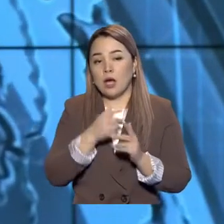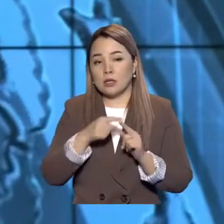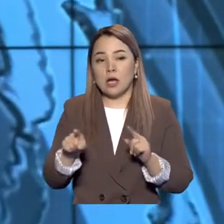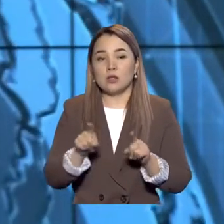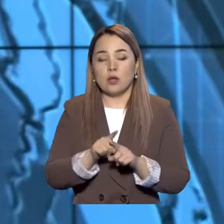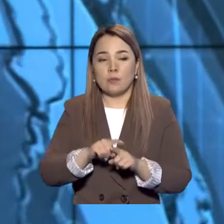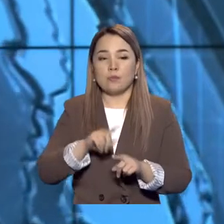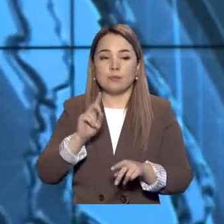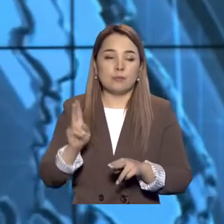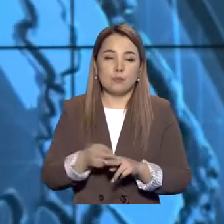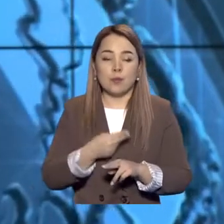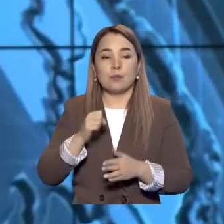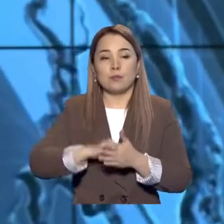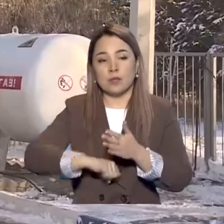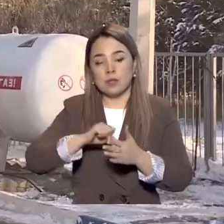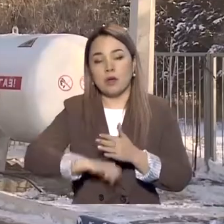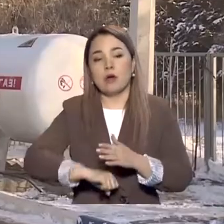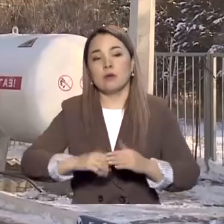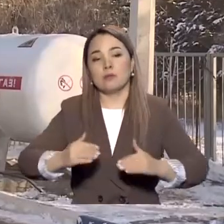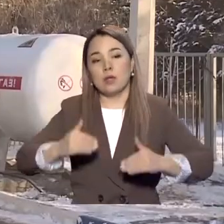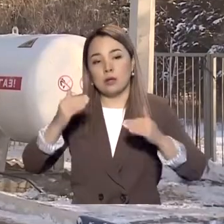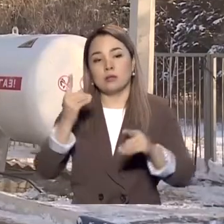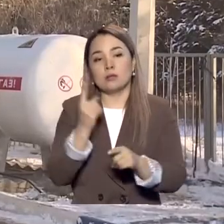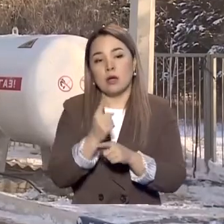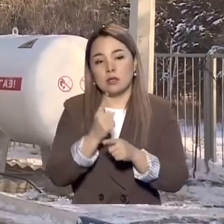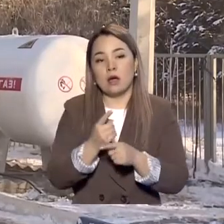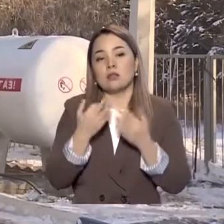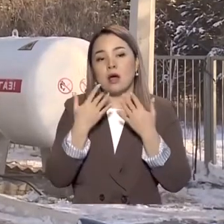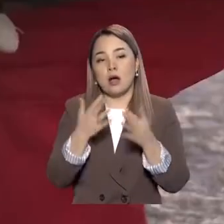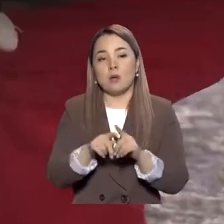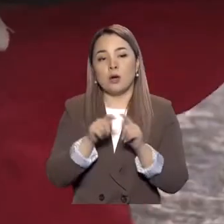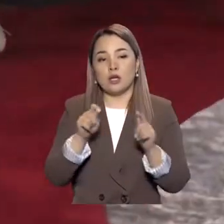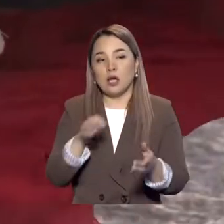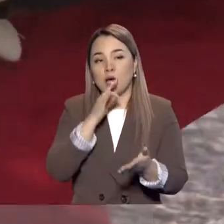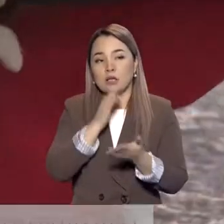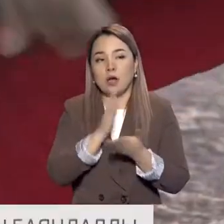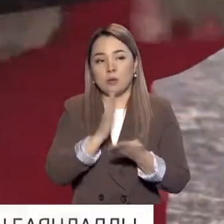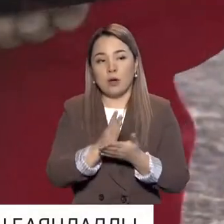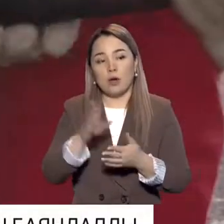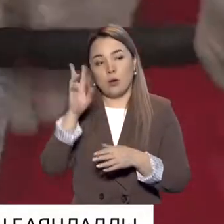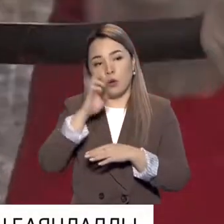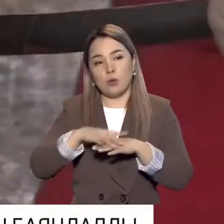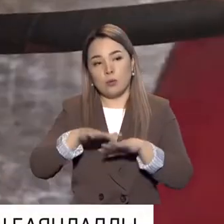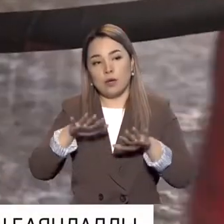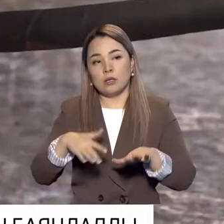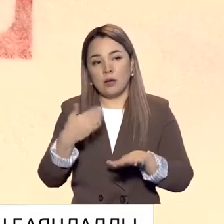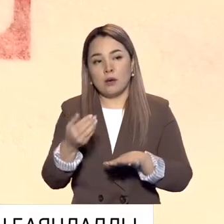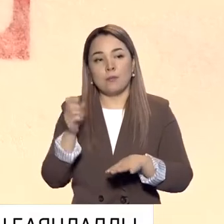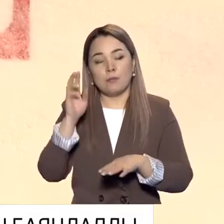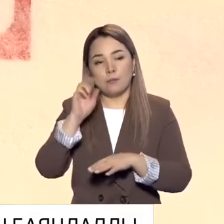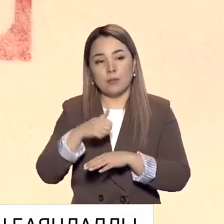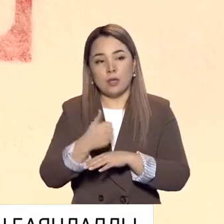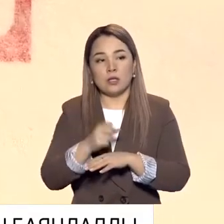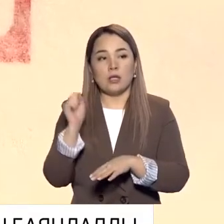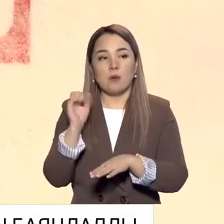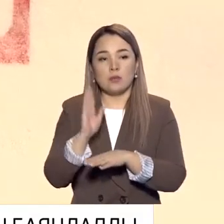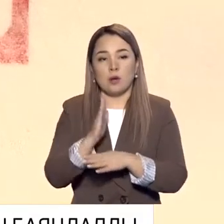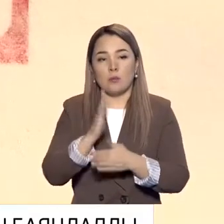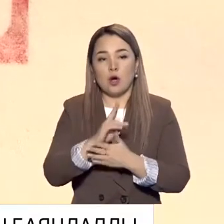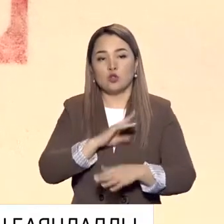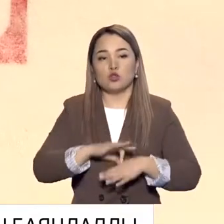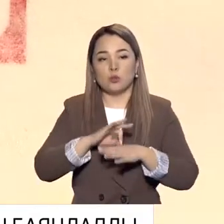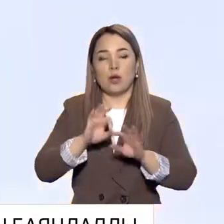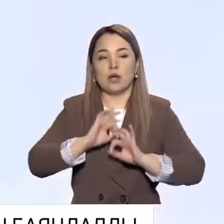негізсіз өсуін тежеу жолдары белгіленіп, ашықтық талаптары жетілдірілуі тиіс. Үкіметте президент тапсырмаларының орындалу барысы